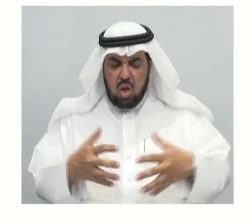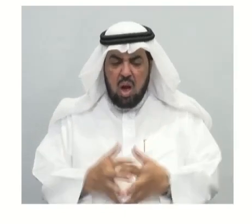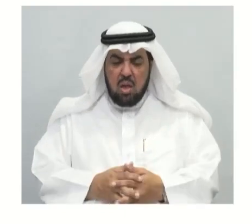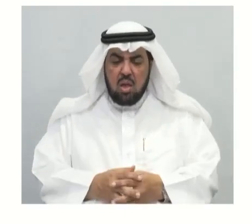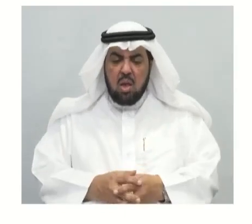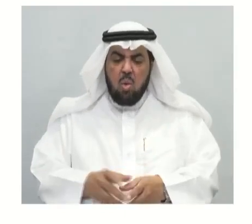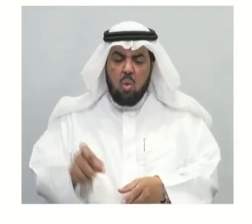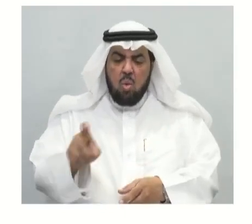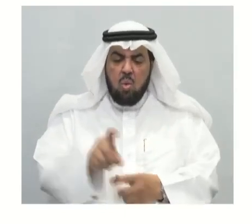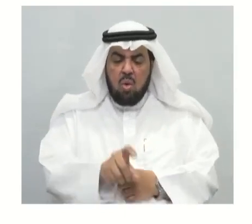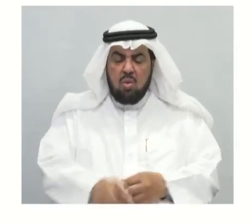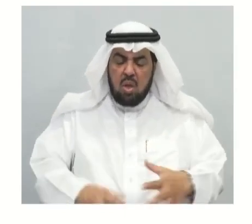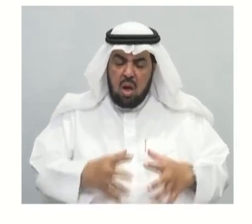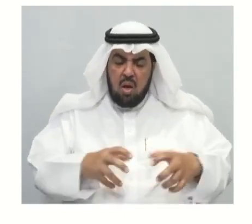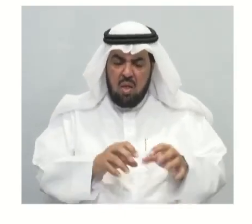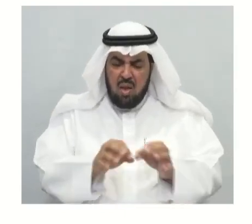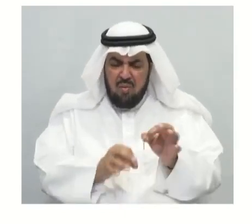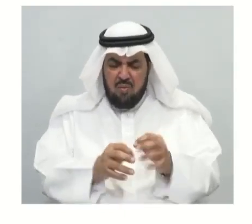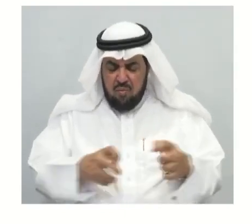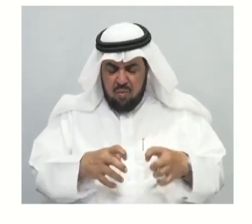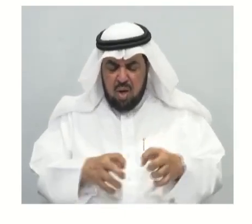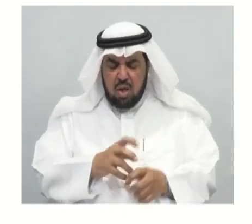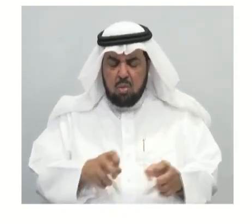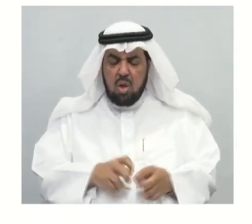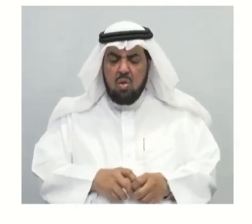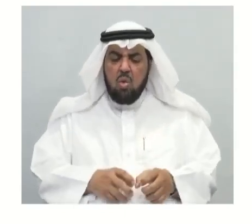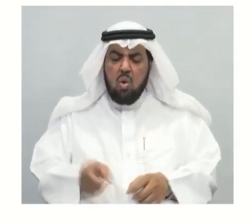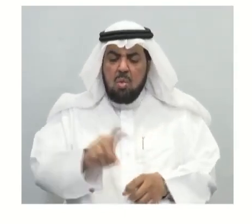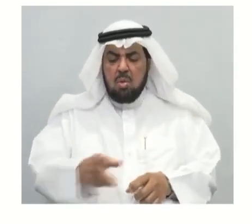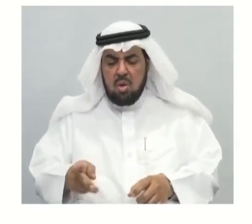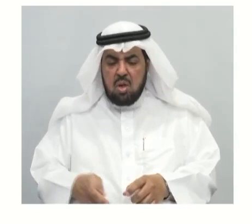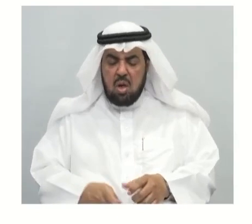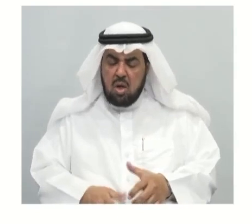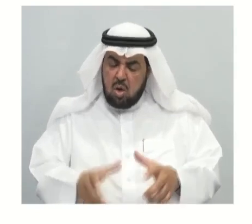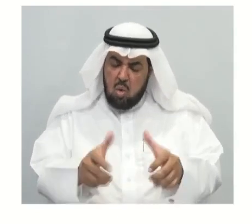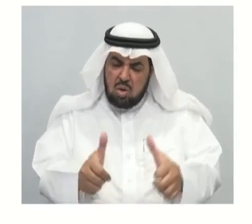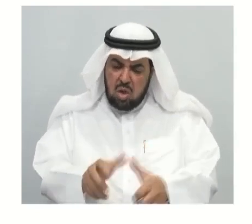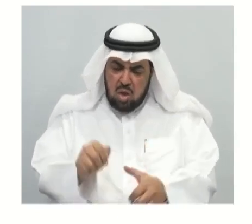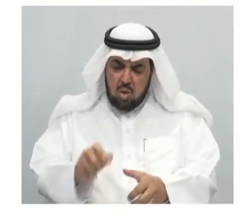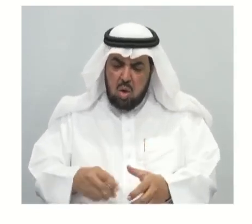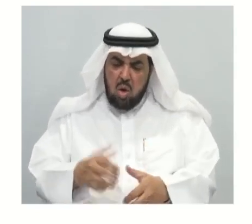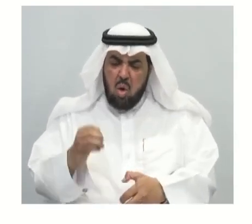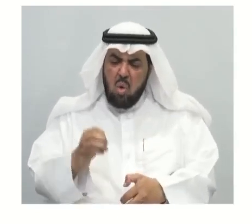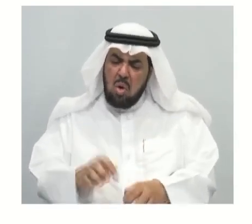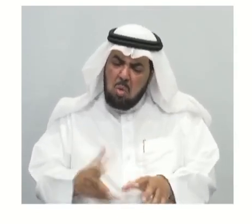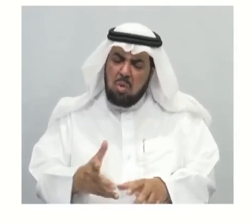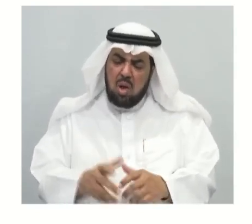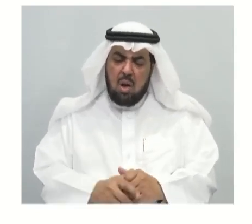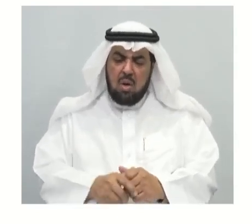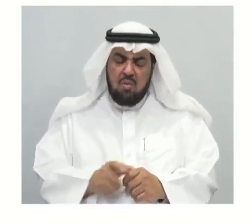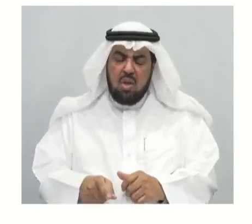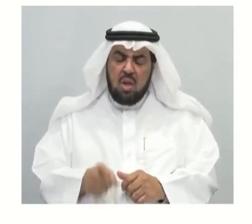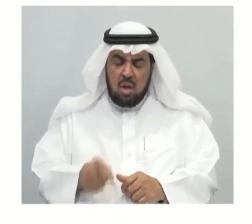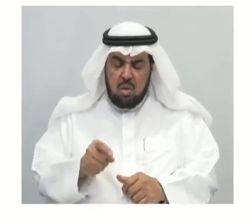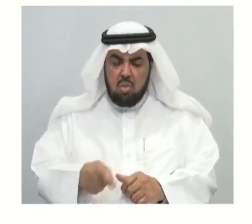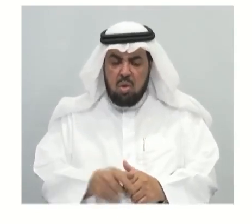المشكلات فحص المشكلات والمسائل المختلفه في محاوله لايجاد الحلول المحتمله نبحث عن المشكلات